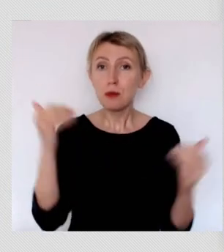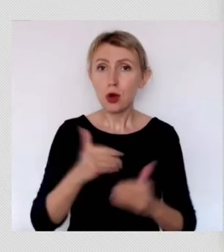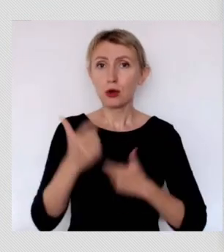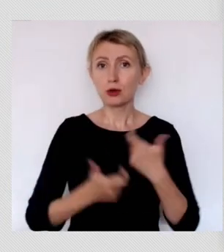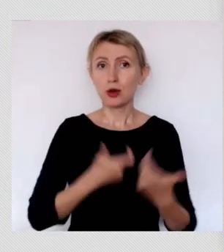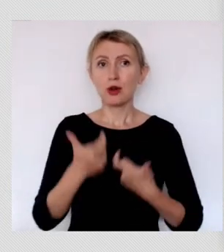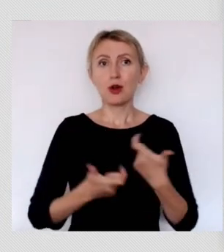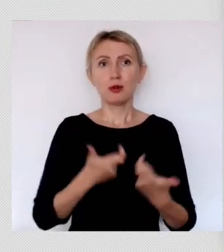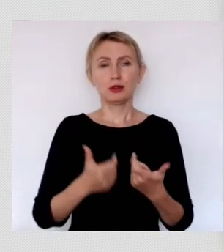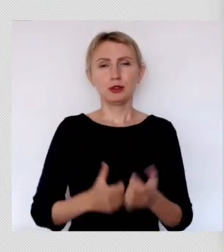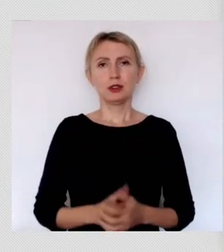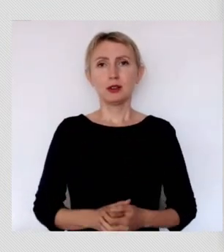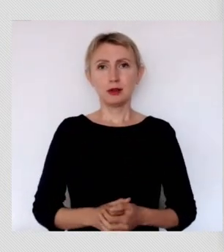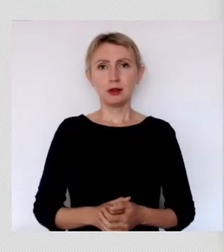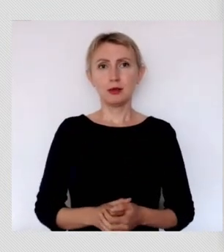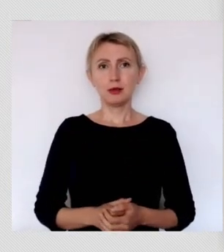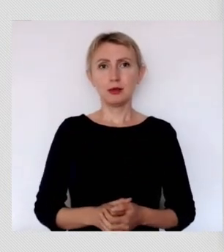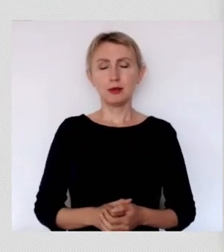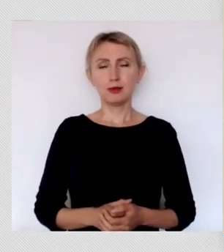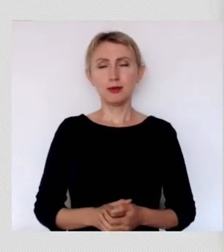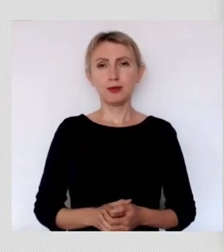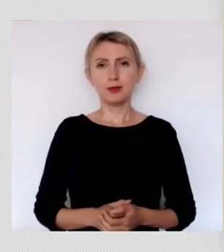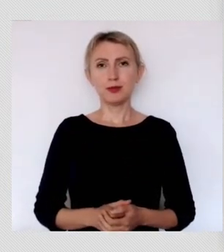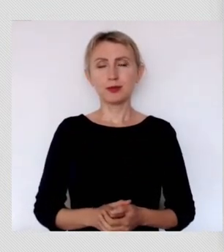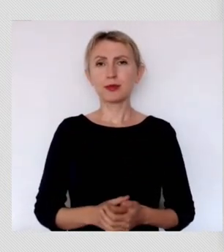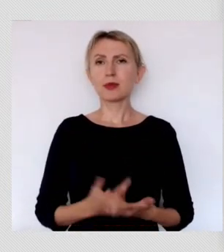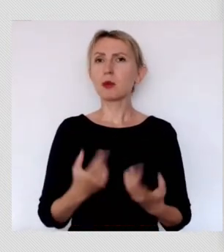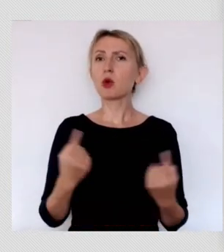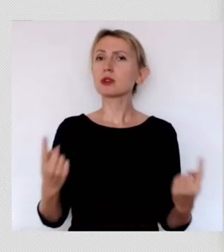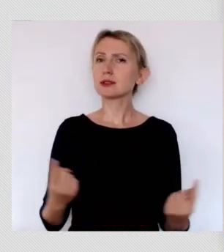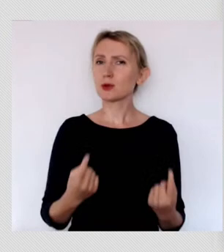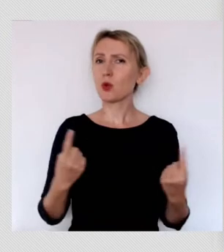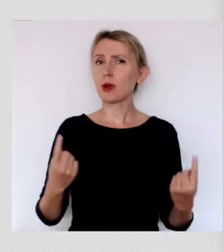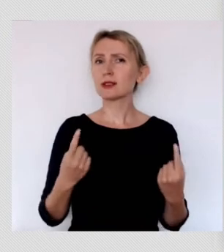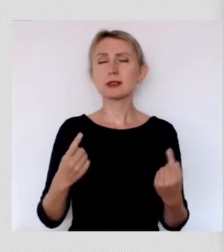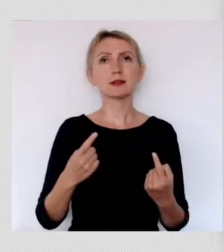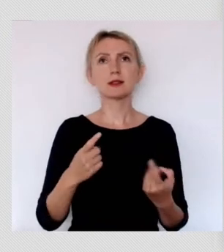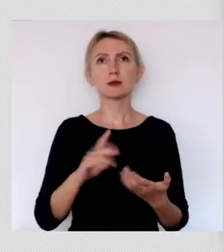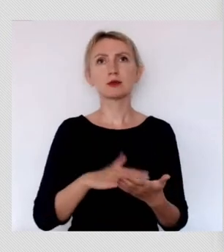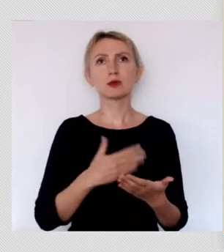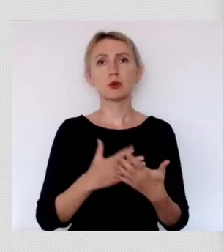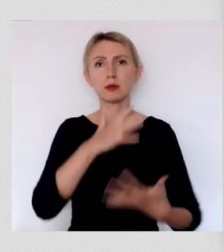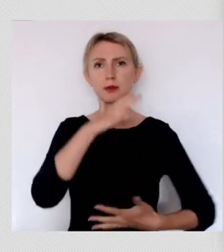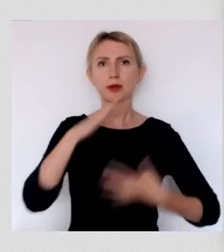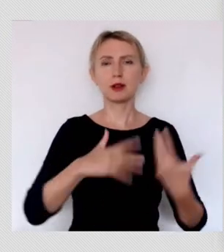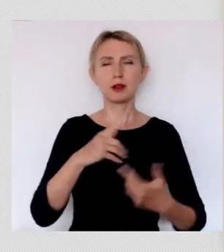bo nie ukrywajmy, do sytuacji, które są nawet patologiczne,